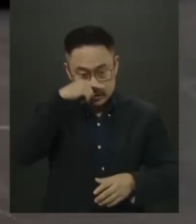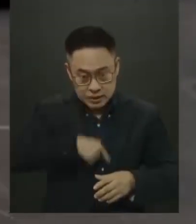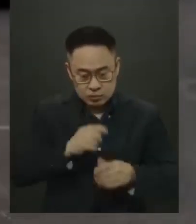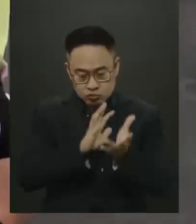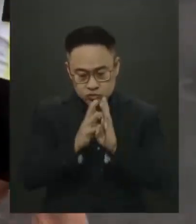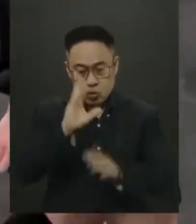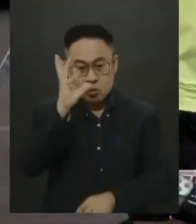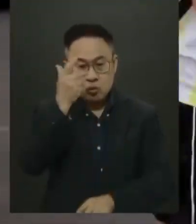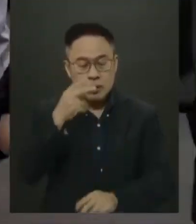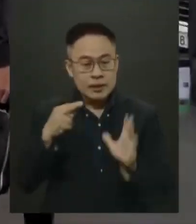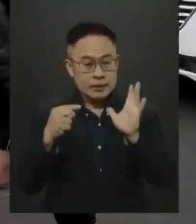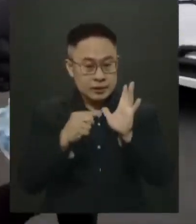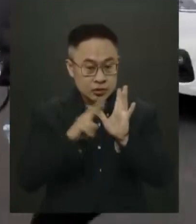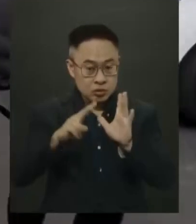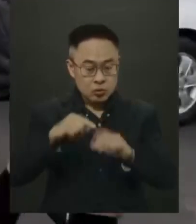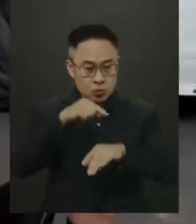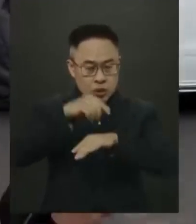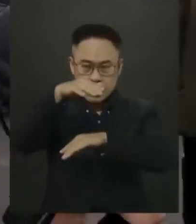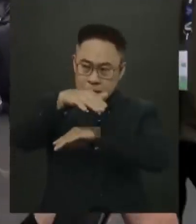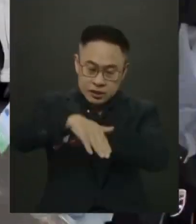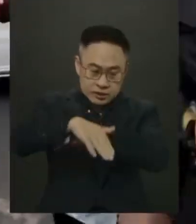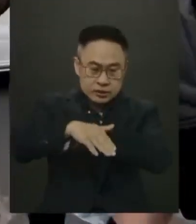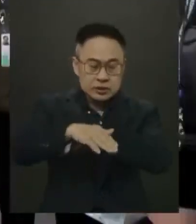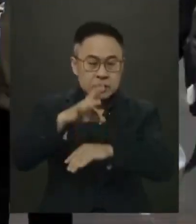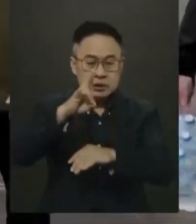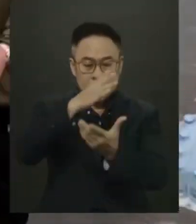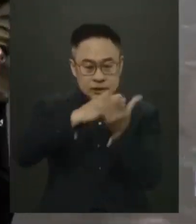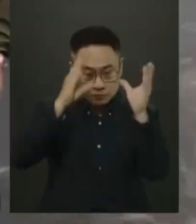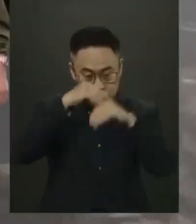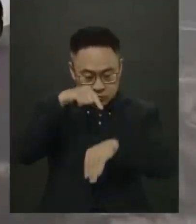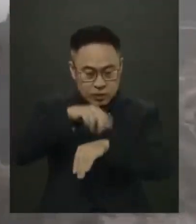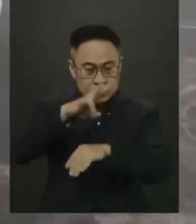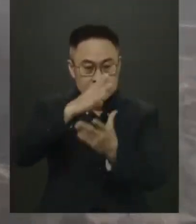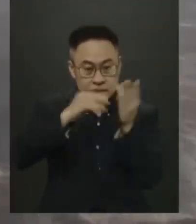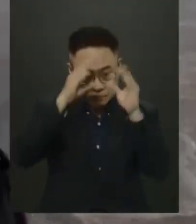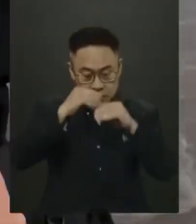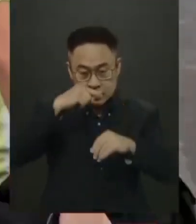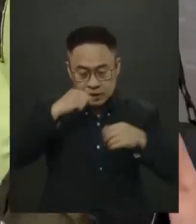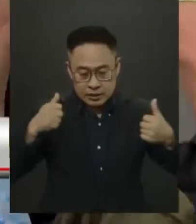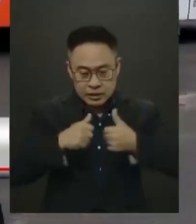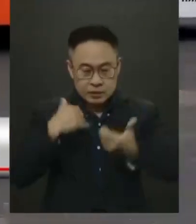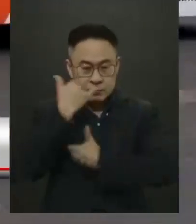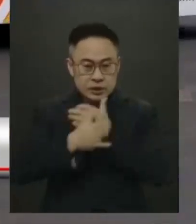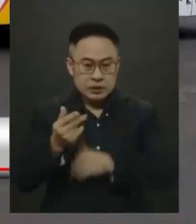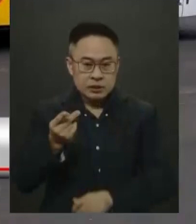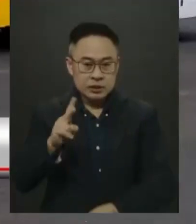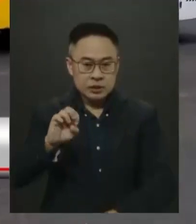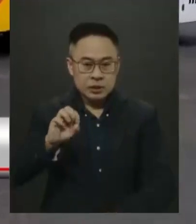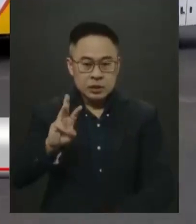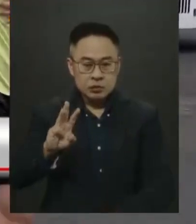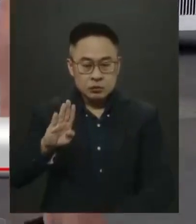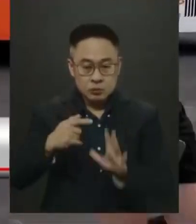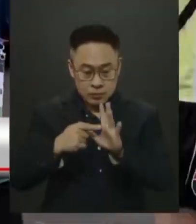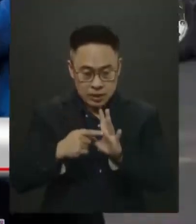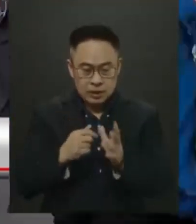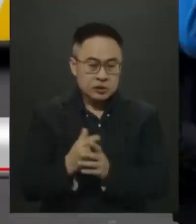มตช์ที่2ครับค่ำคืนนี้ไทยจะเจอกับคิวบาเวลา 1:30 นะครับโดยเมื่อวานที่ผ่านมาครับทัพฟุตซอลของไทยก็ลงฝึกซ้อมครับที่ส